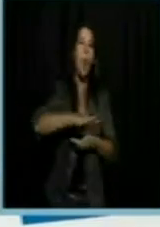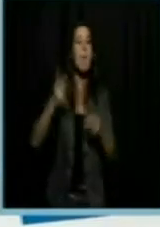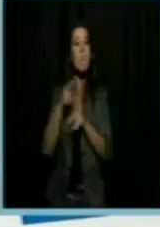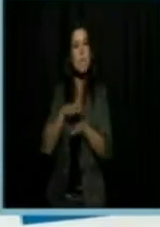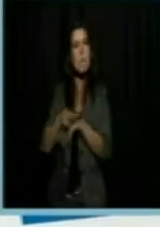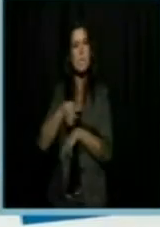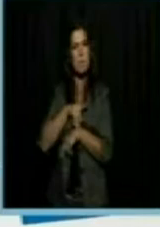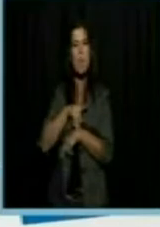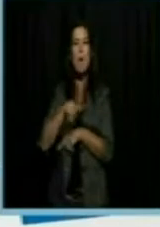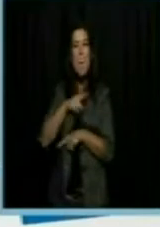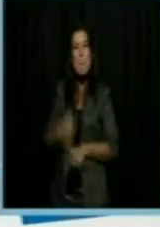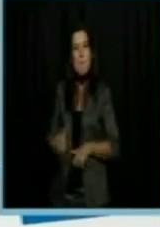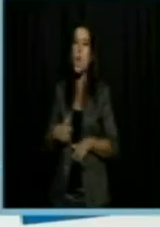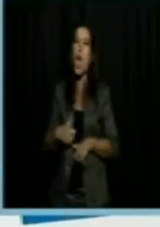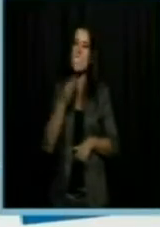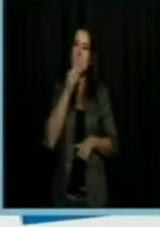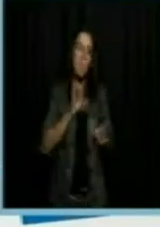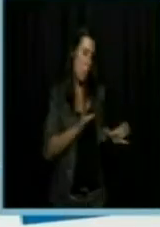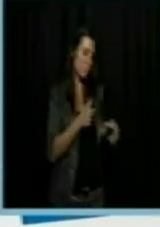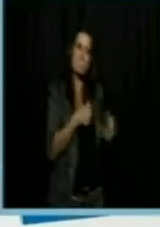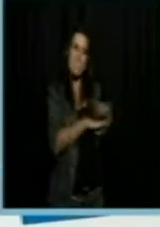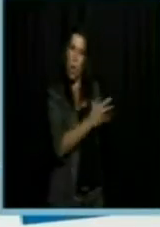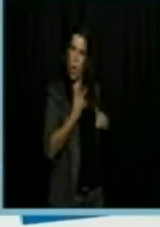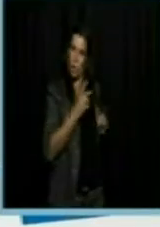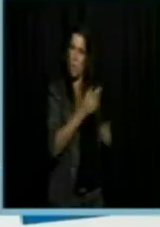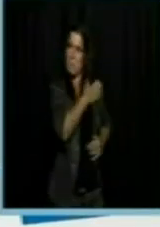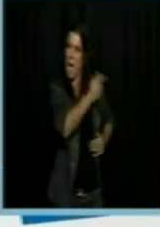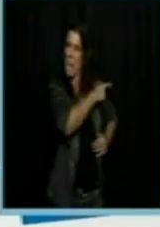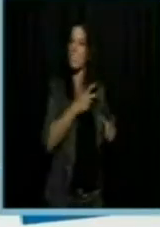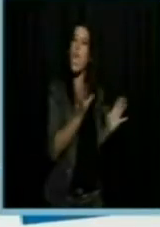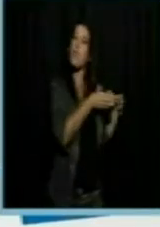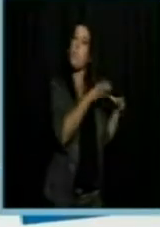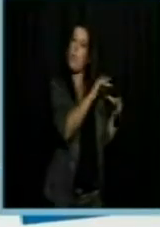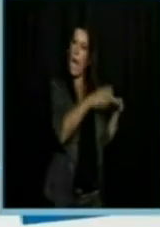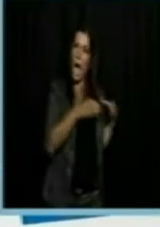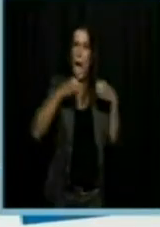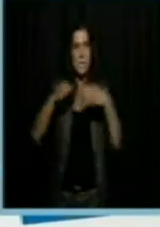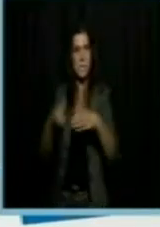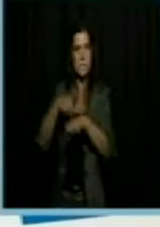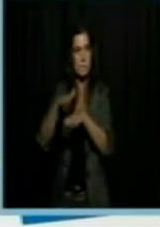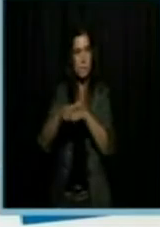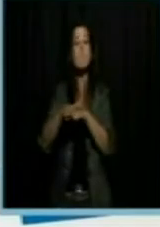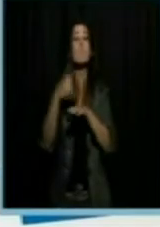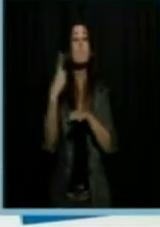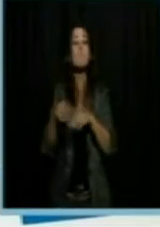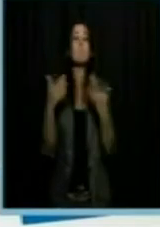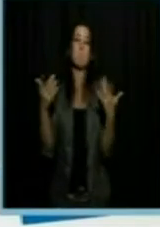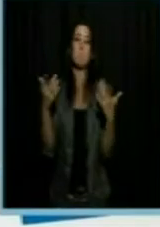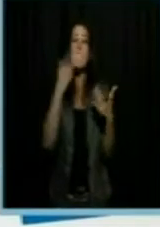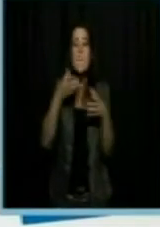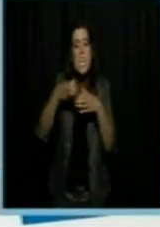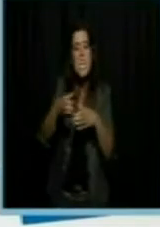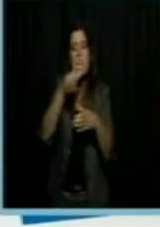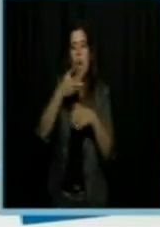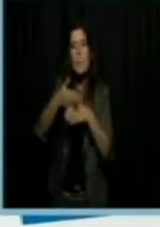mia, ma quella di un gruppo di ragazzi, vuol dire condividere anche comunque un obiettivo sociale comune, che è quello di sconfiggere la